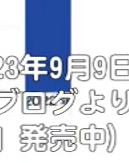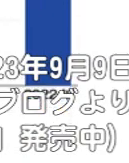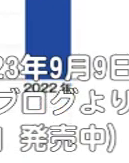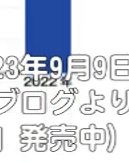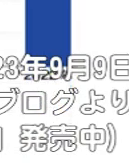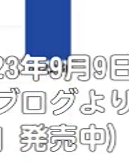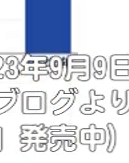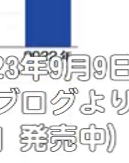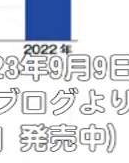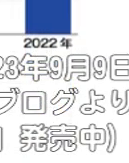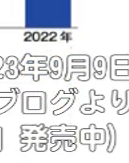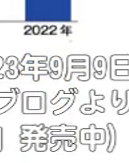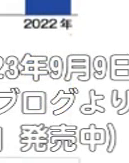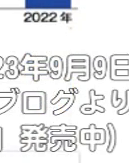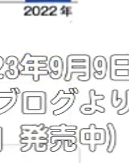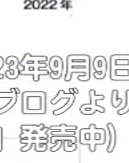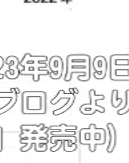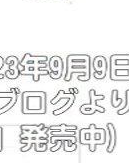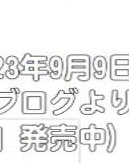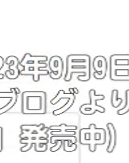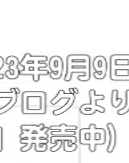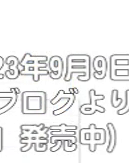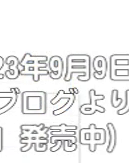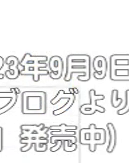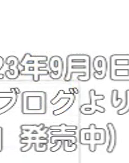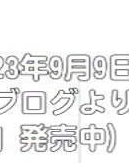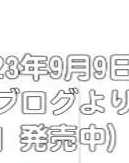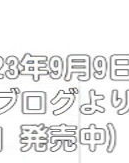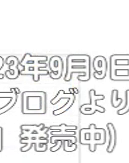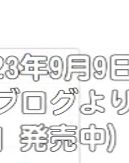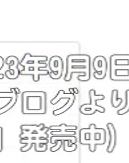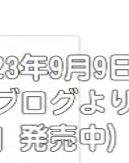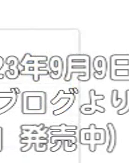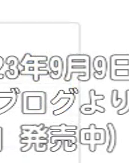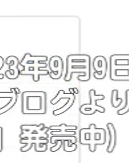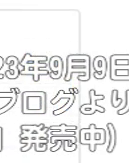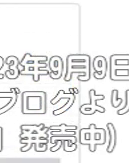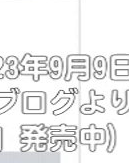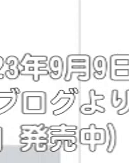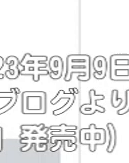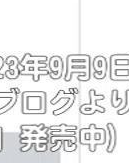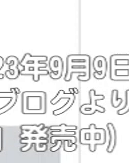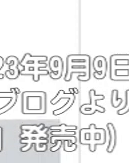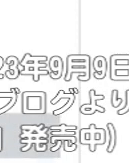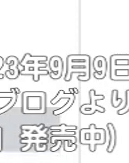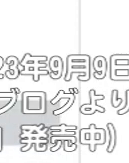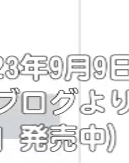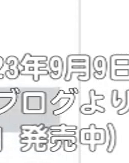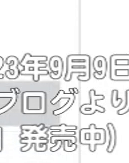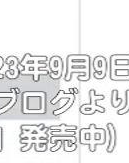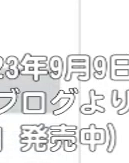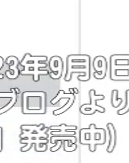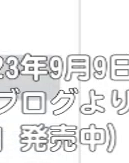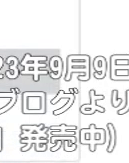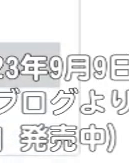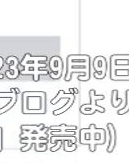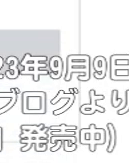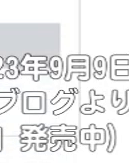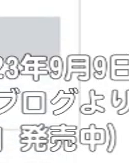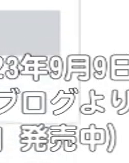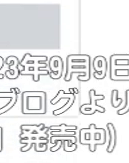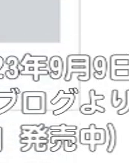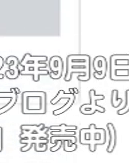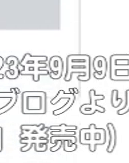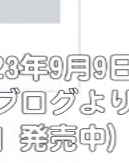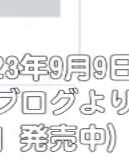額が出てきました、 うん、 まず窓口負担が1割負担の人は3000円です。 1割負担の人は3000円、は い、それから2割負担の